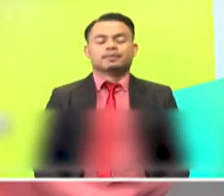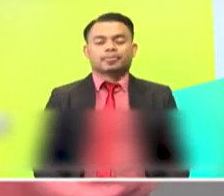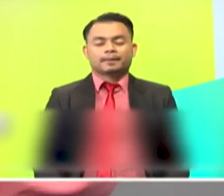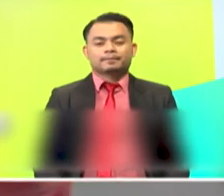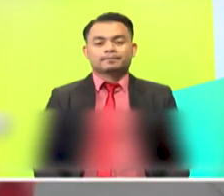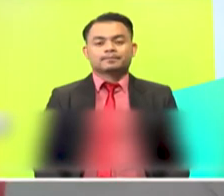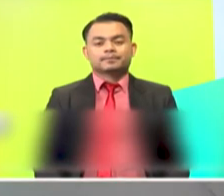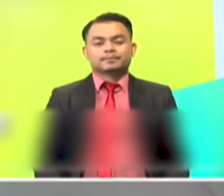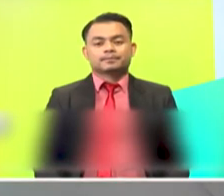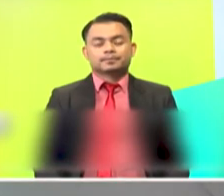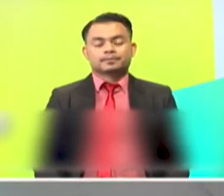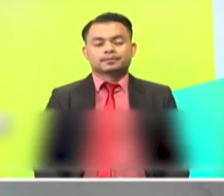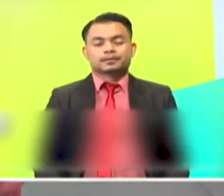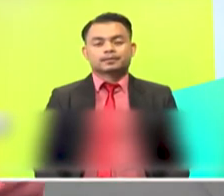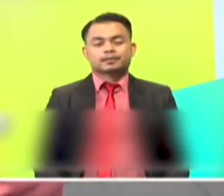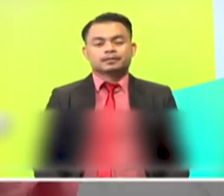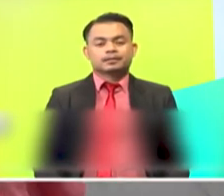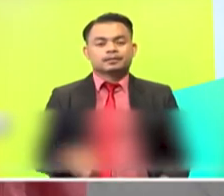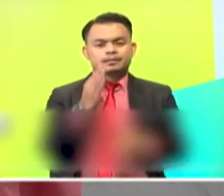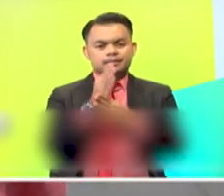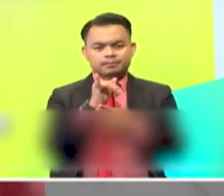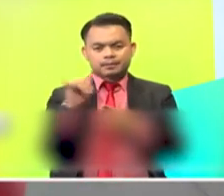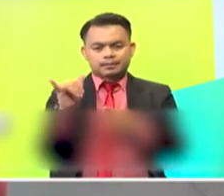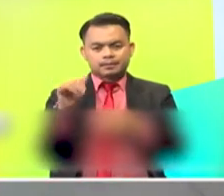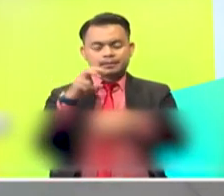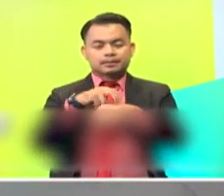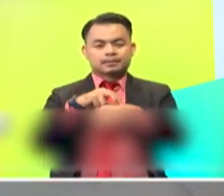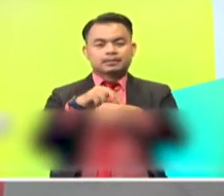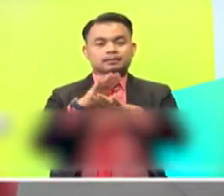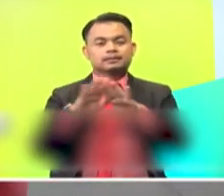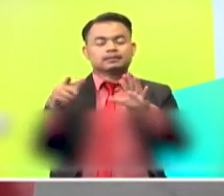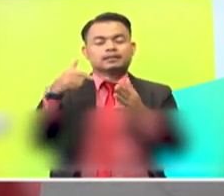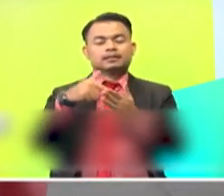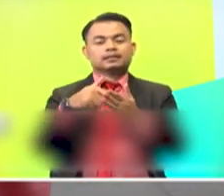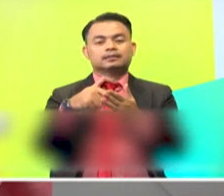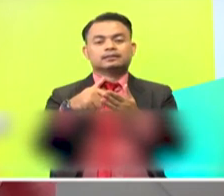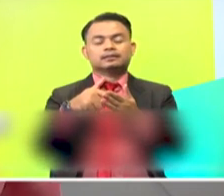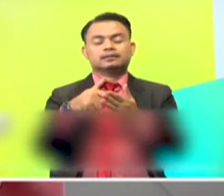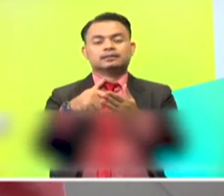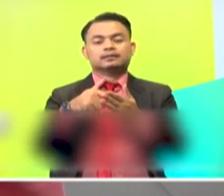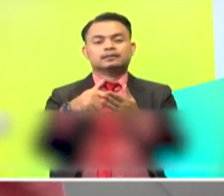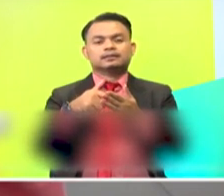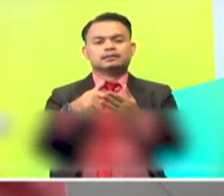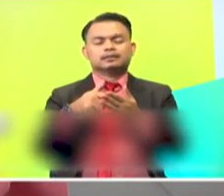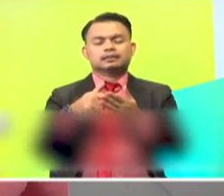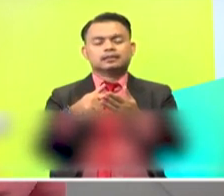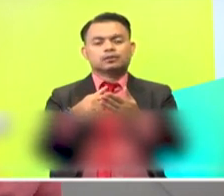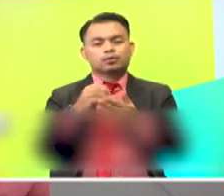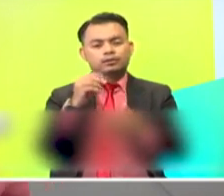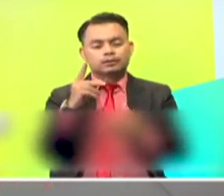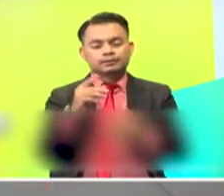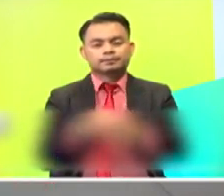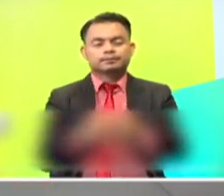sebenarnya sudah tail untuk kita makan sebagai bukan lagi kentang tidak jadi aka di situ betul sego